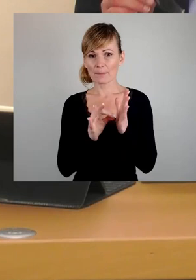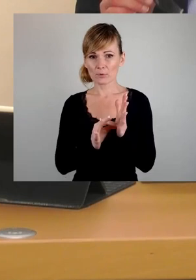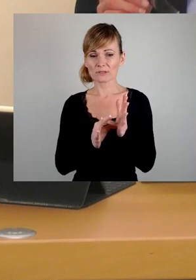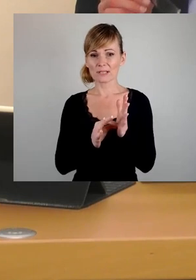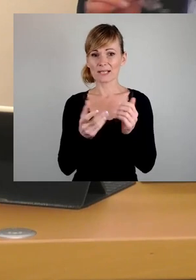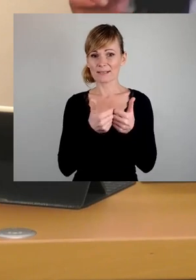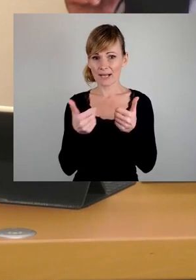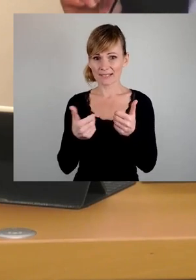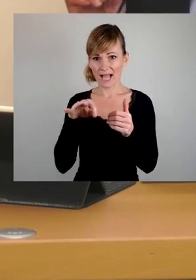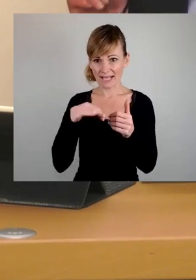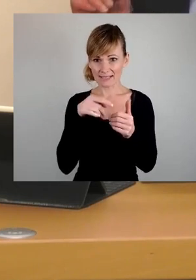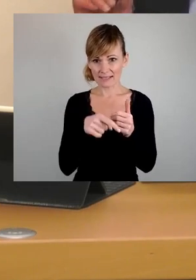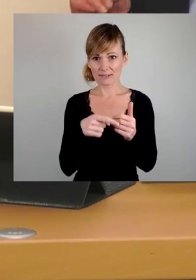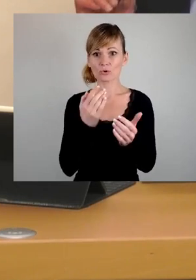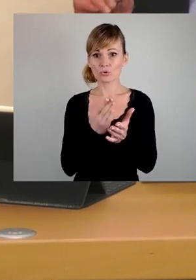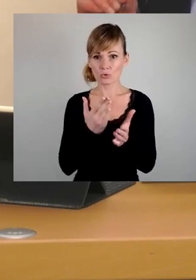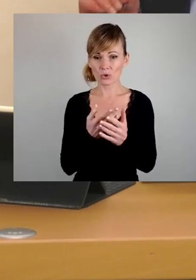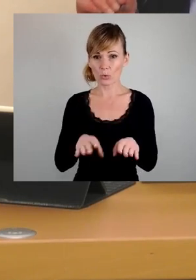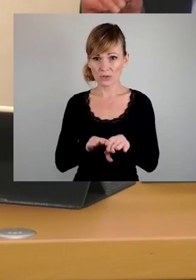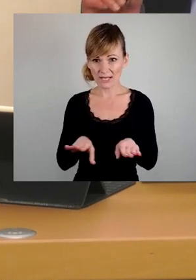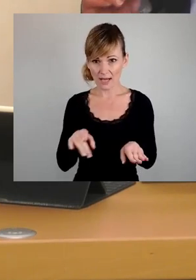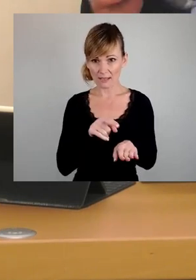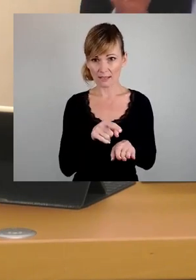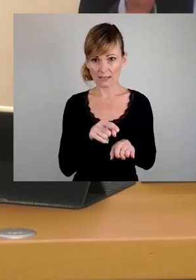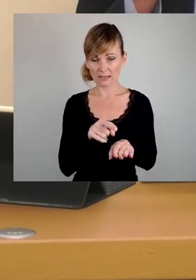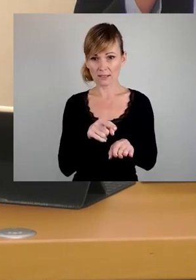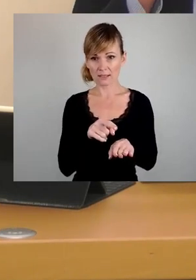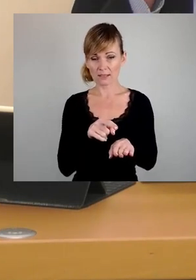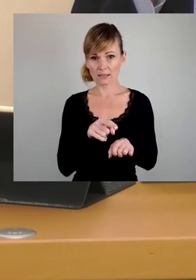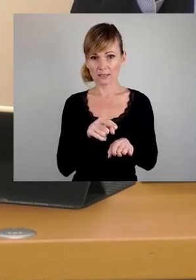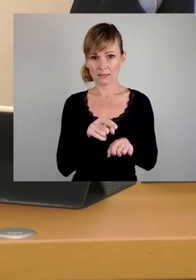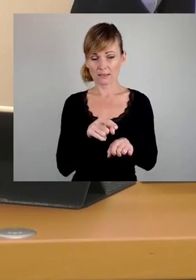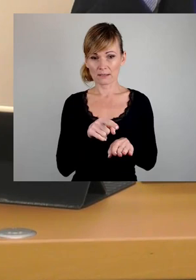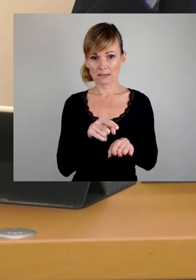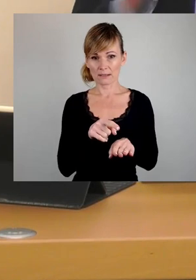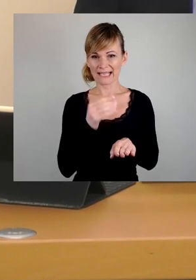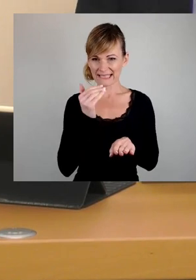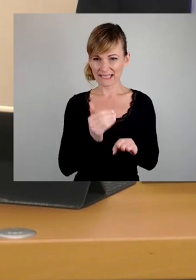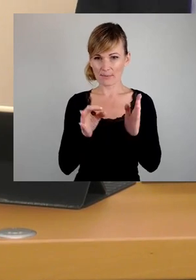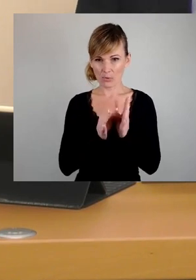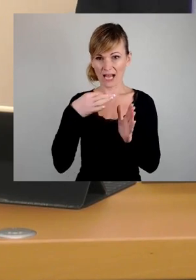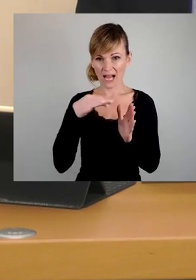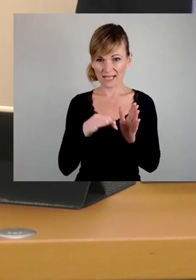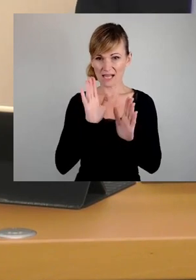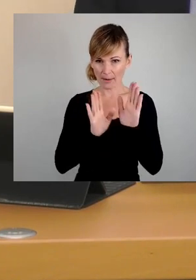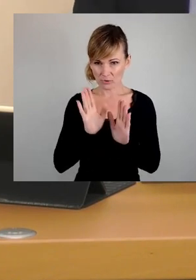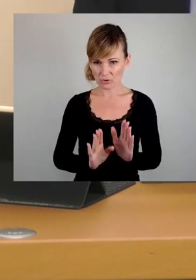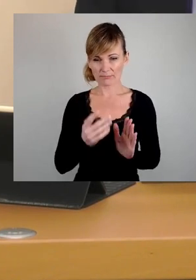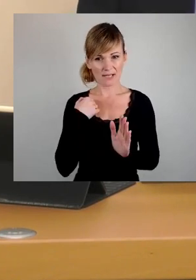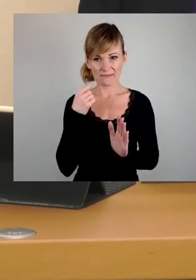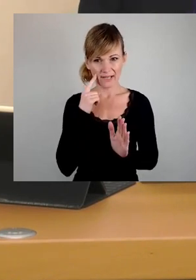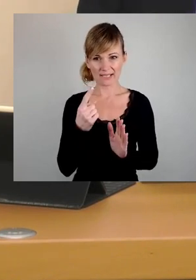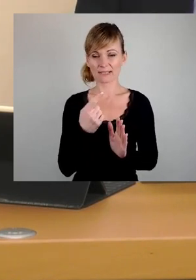Das haben wir schon als Grundlage und ich würde mal sagen, jetzt noch jeden Punkt einzeln abzustimmen, ich weiß nicht, ob das wirklich das